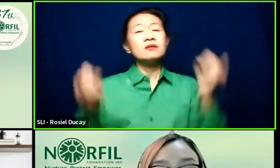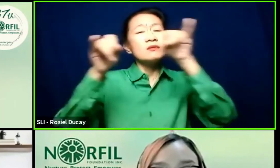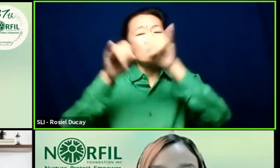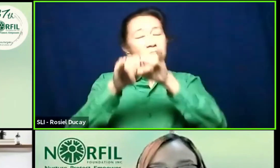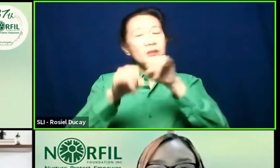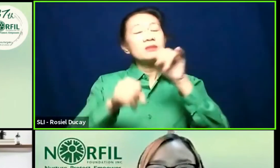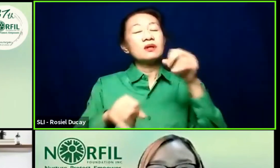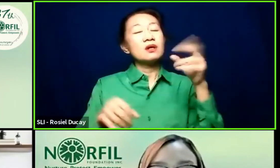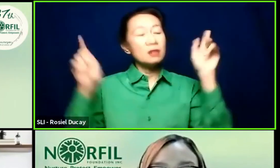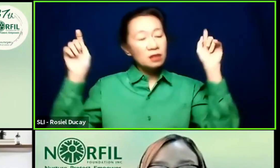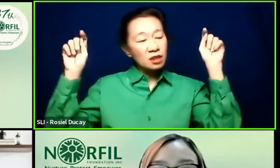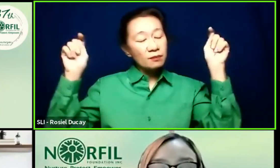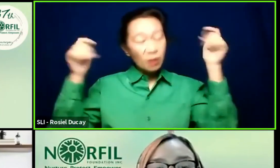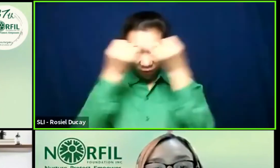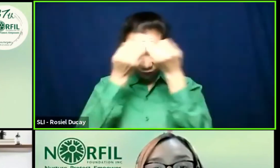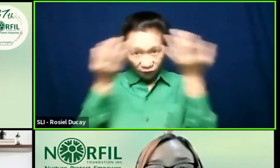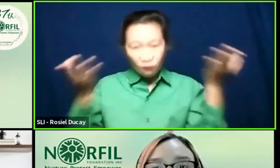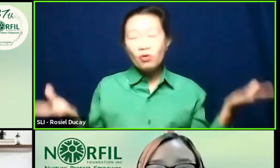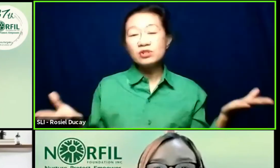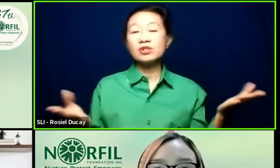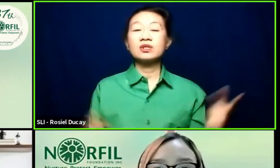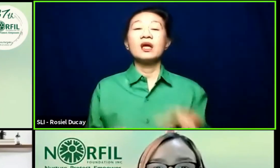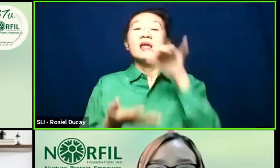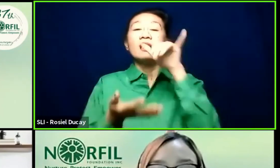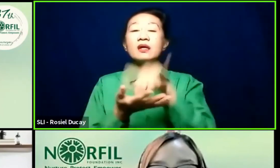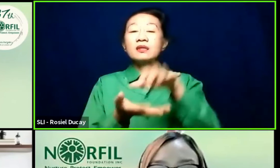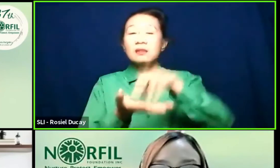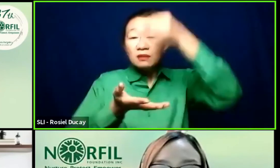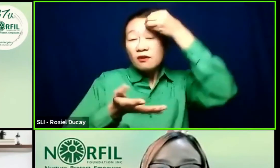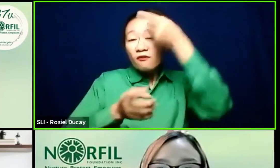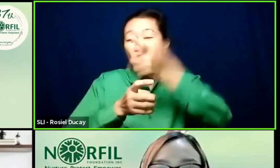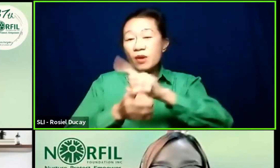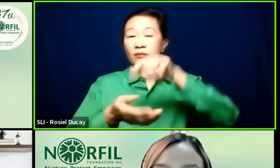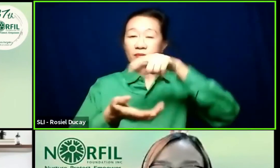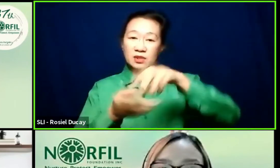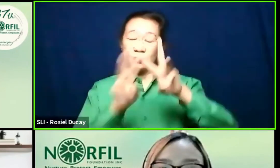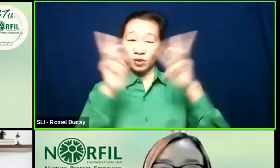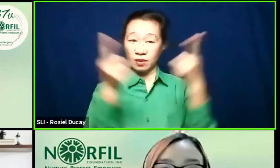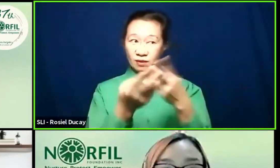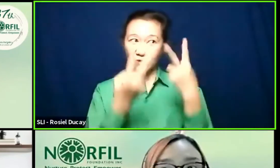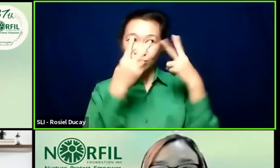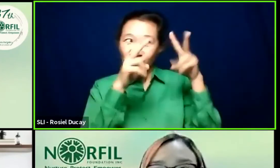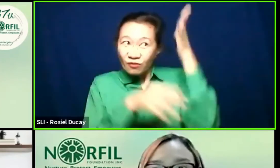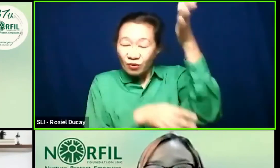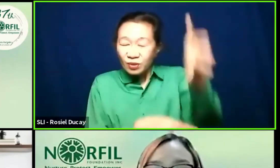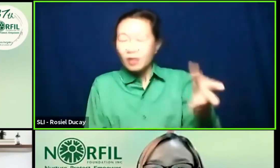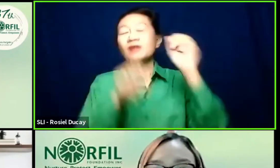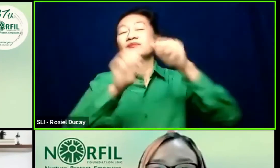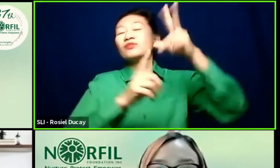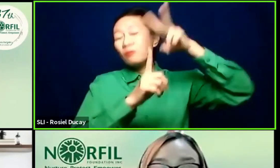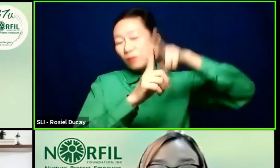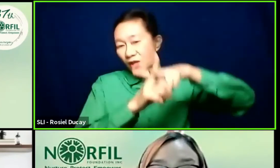yung topic and information na nakukuha nila from this webinar, and looking forward na ma-apply po nila